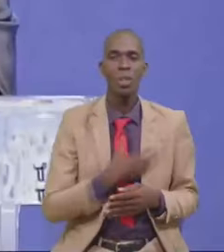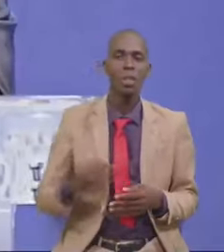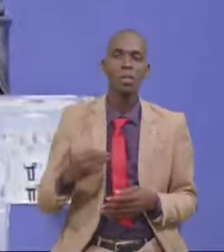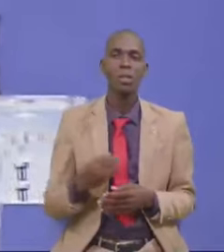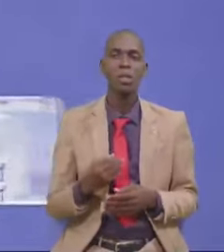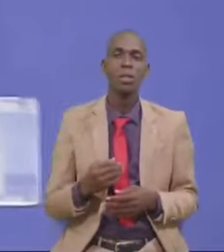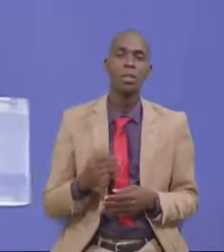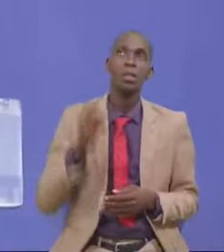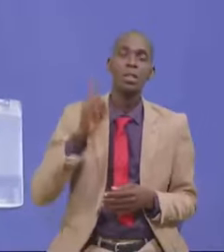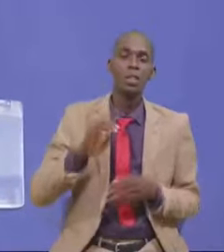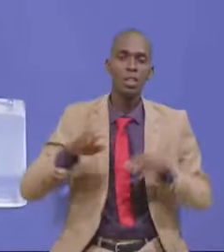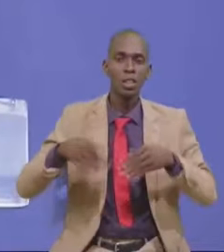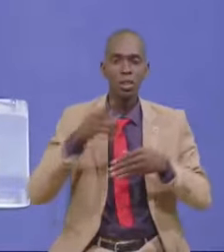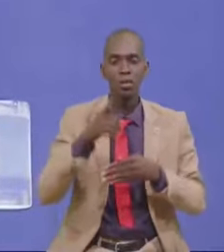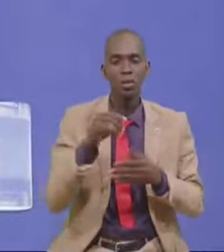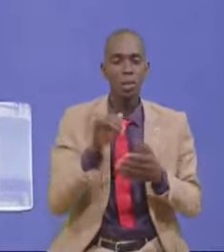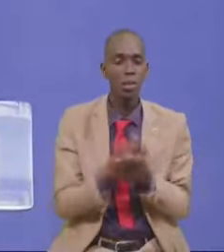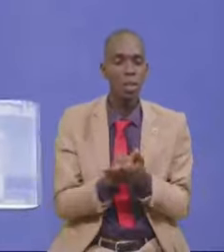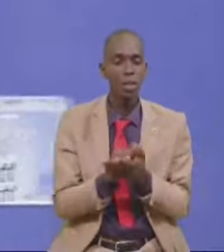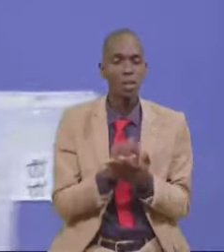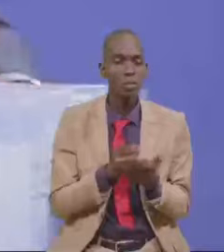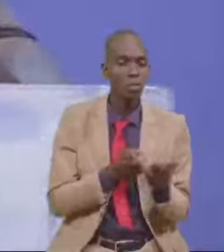Il veut que cette vérité éternelle demeure en toi.